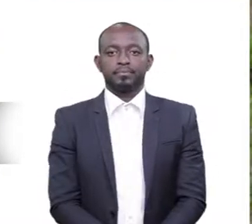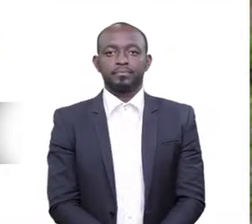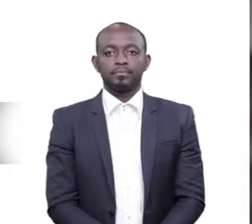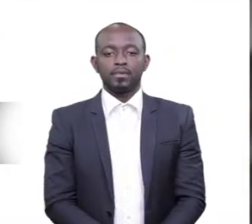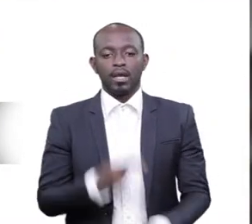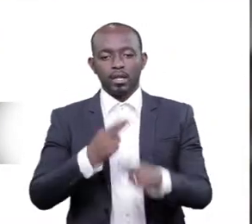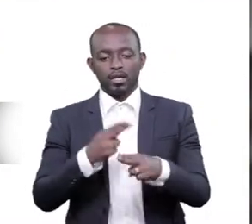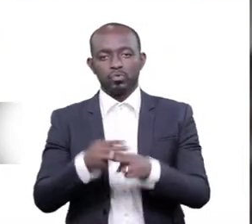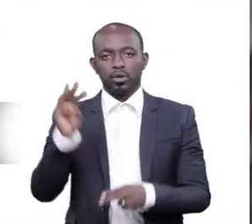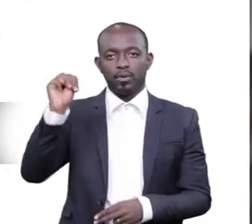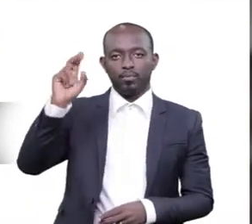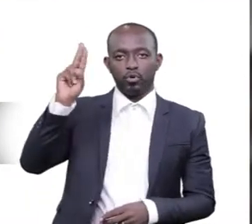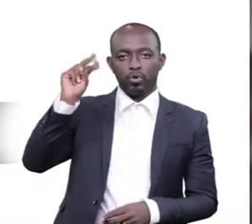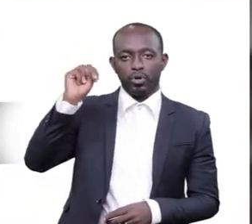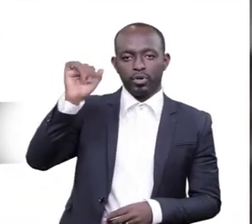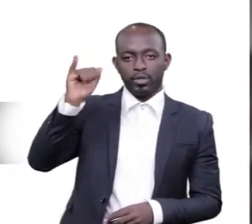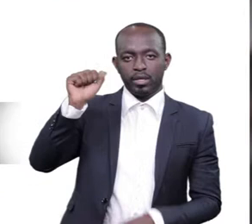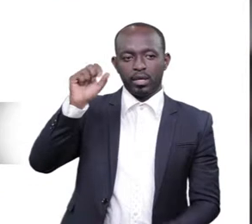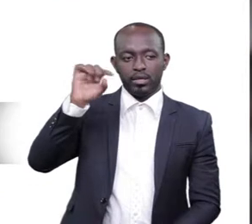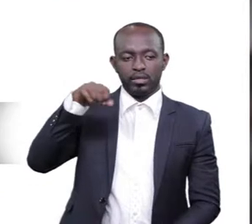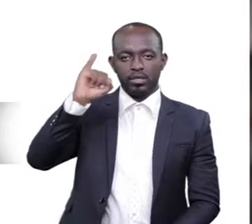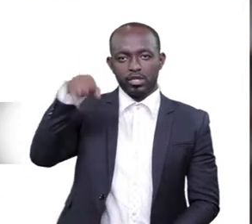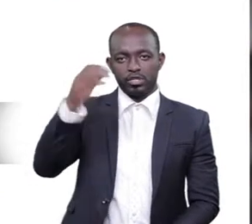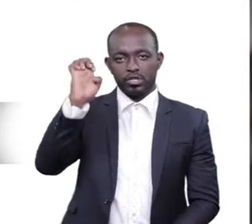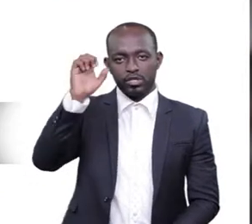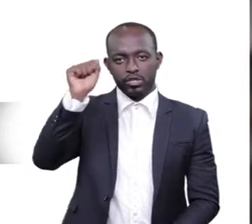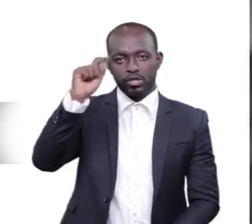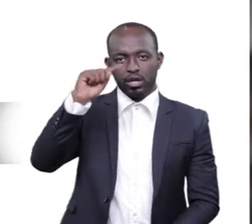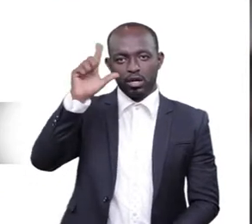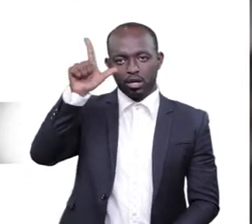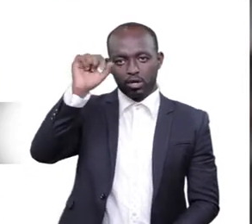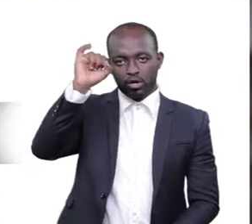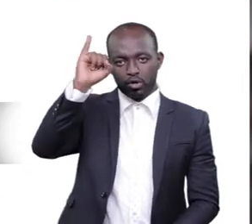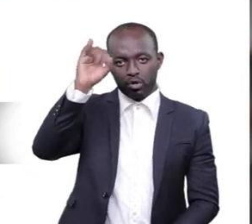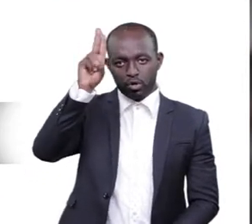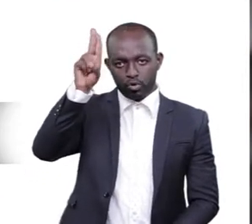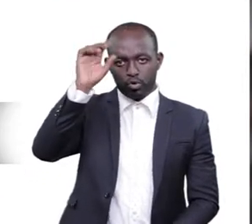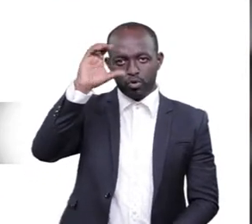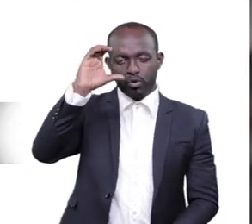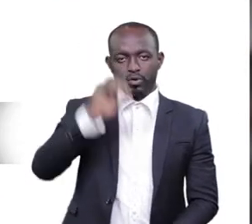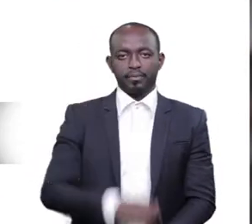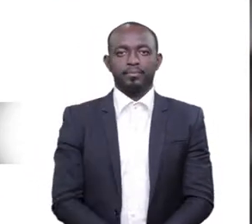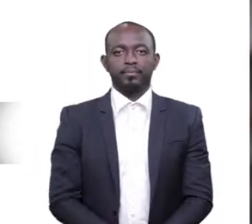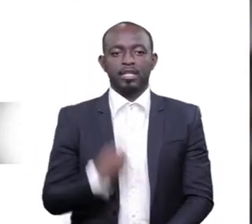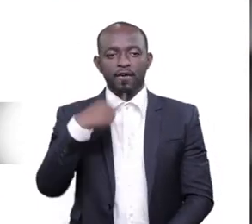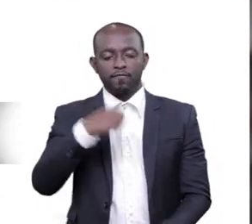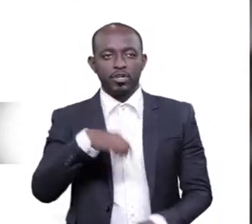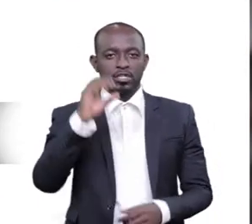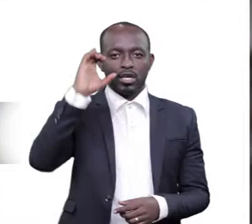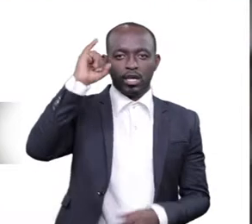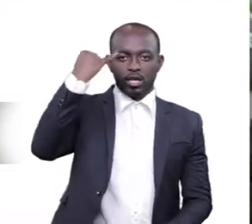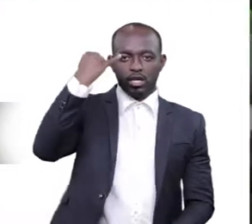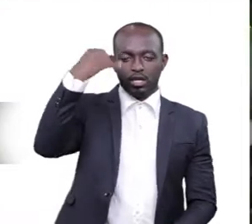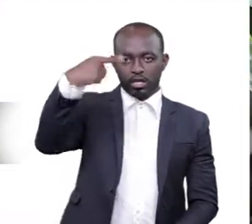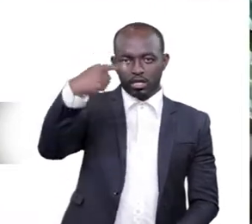nitwa Munyanziza Jean Luc nkaba naravukiye mu karere ka Gicumbi umurenge wa